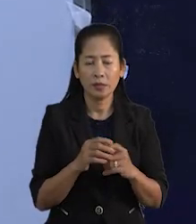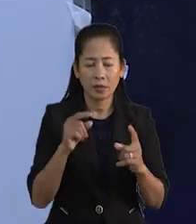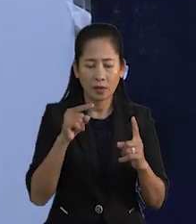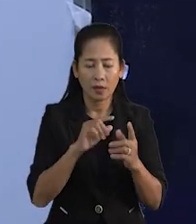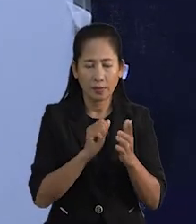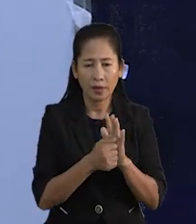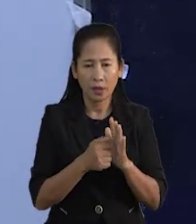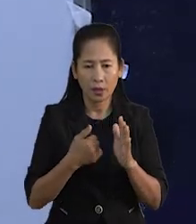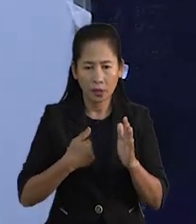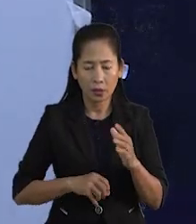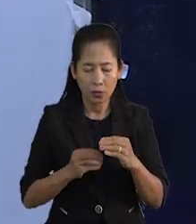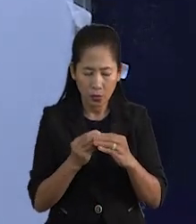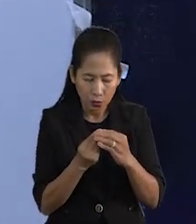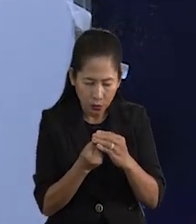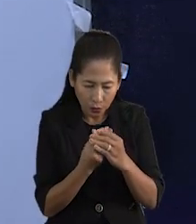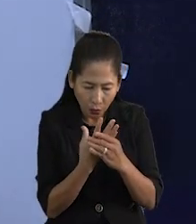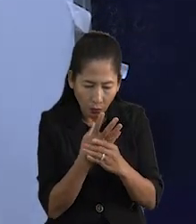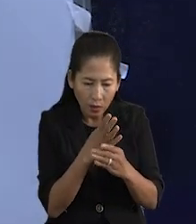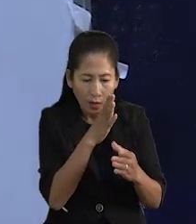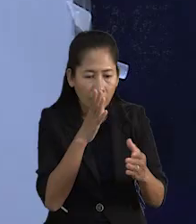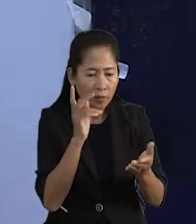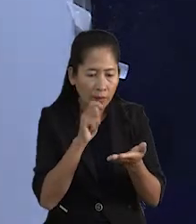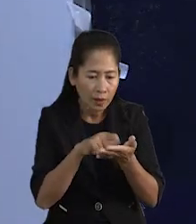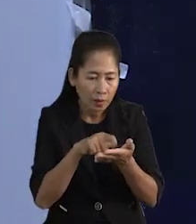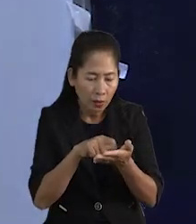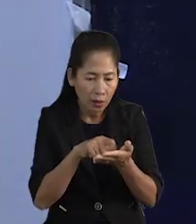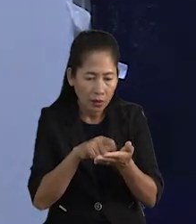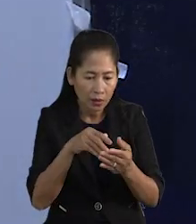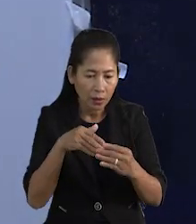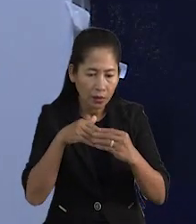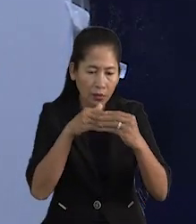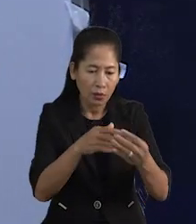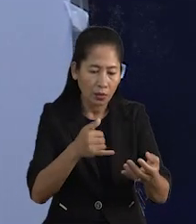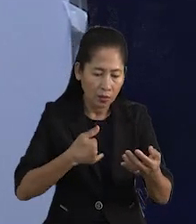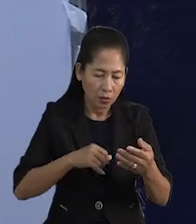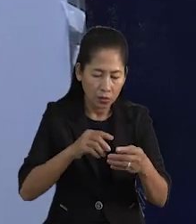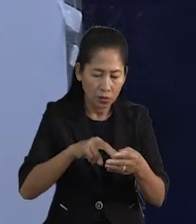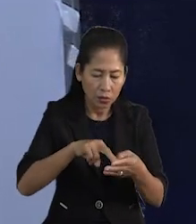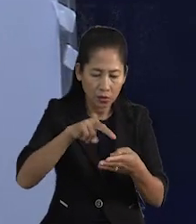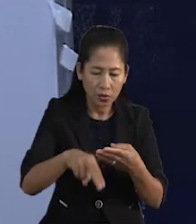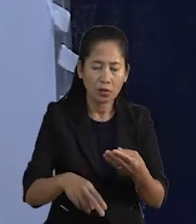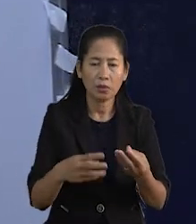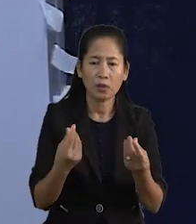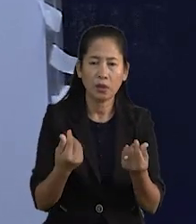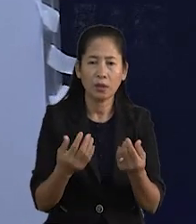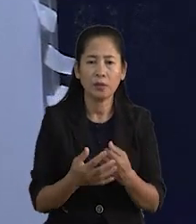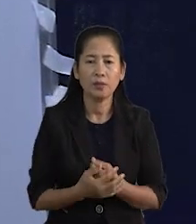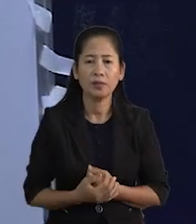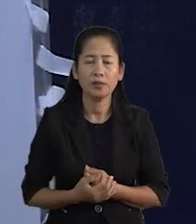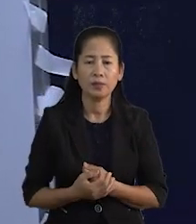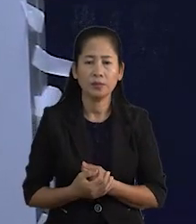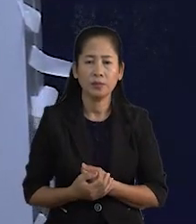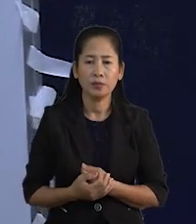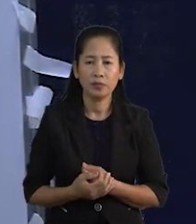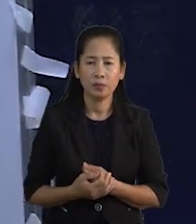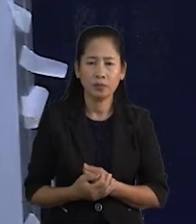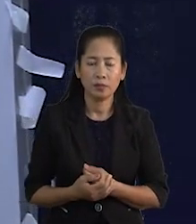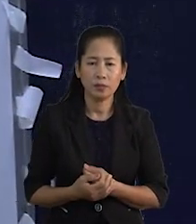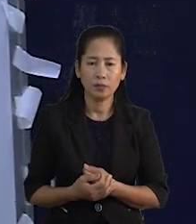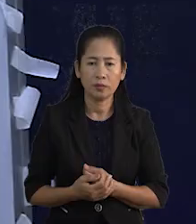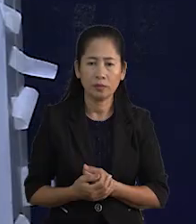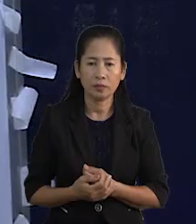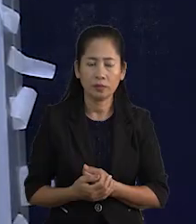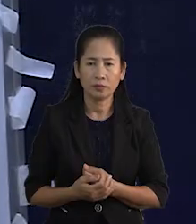ល់ពេលកូនញាស់មេមន់នាំកូនចុះមកដីបាទសេះបន្តគ្នាមកដល់ពេល